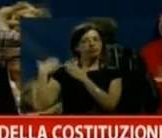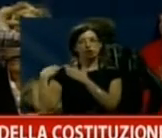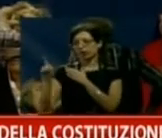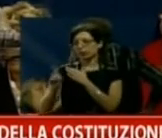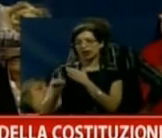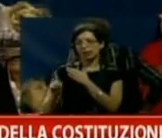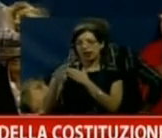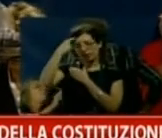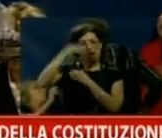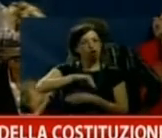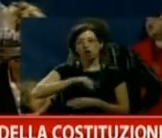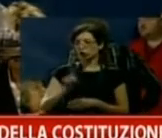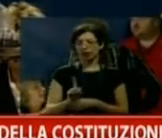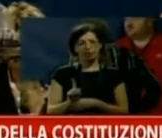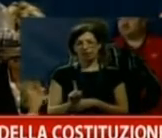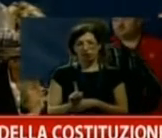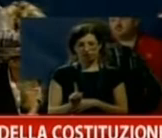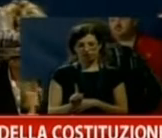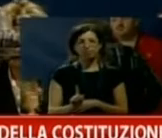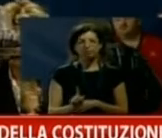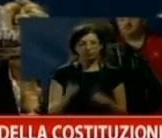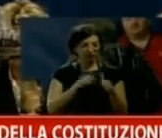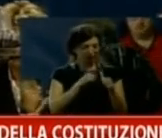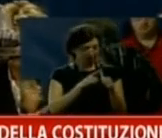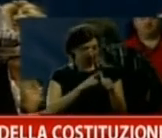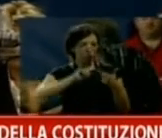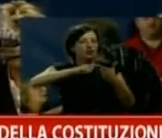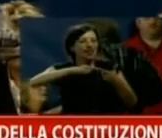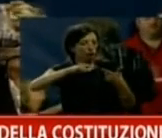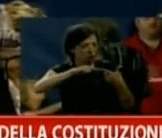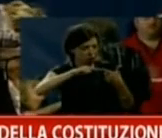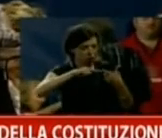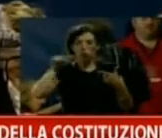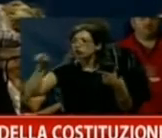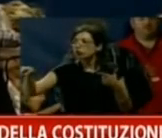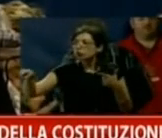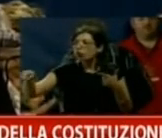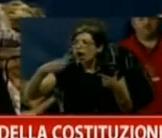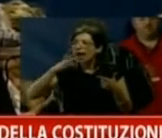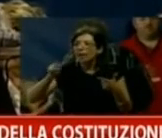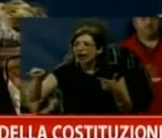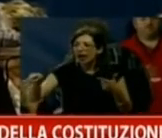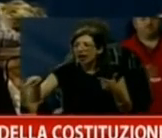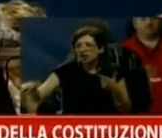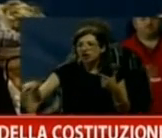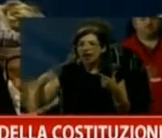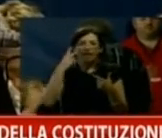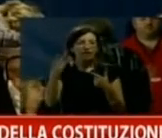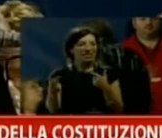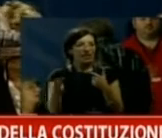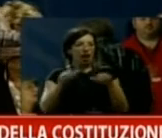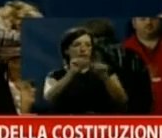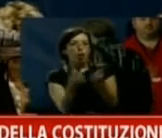tua consapevolezza, e in secondo luogo non sei capace di individuare gli strumenti che ci consentono di